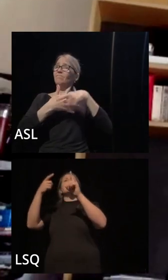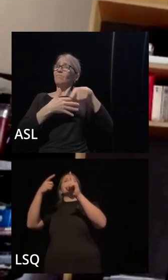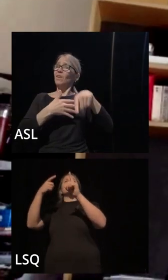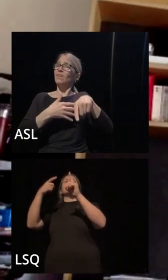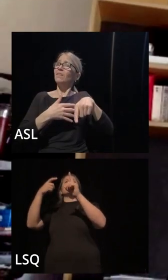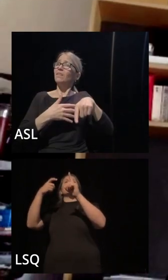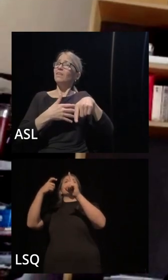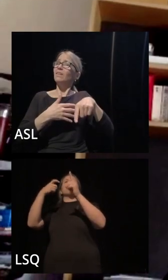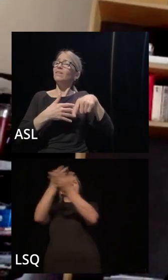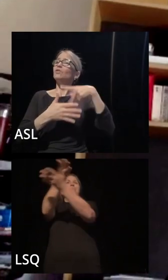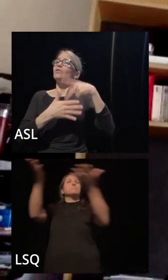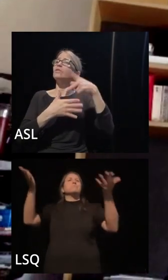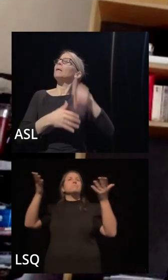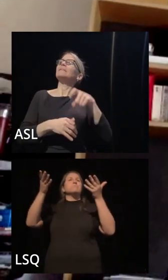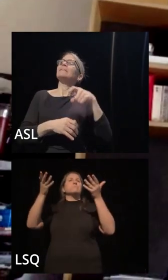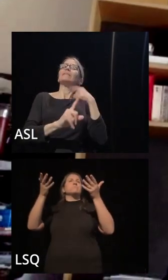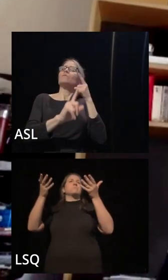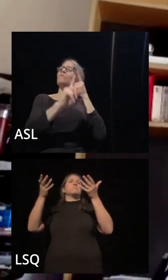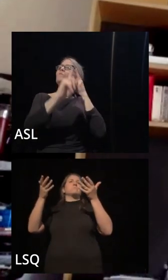on repère que